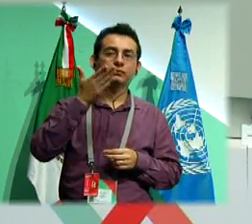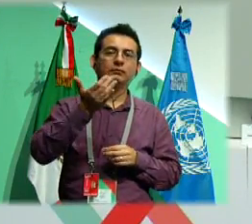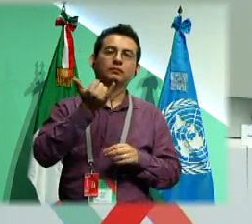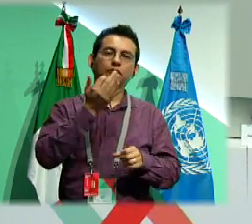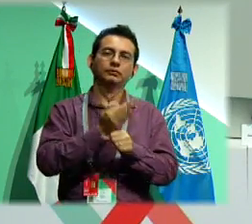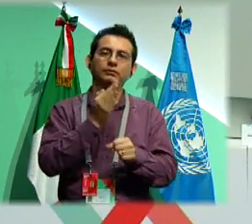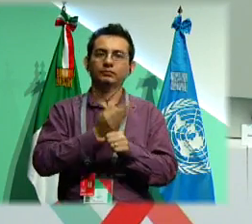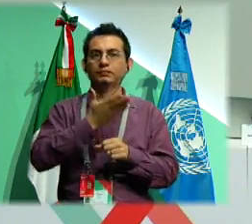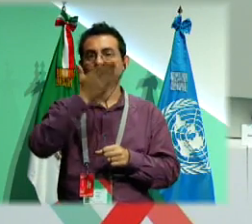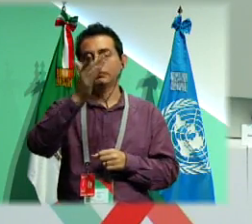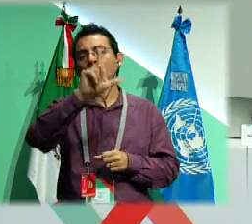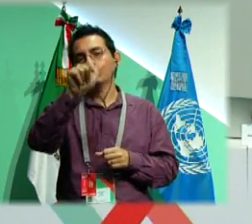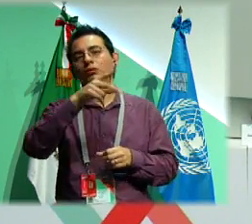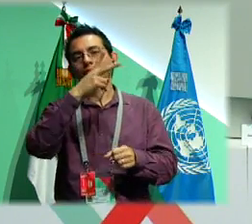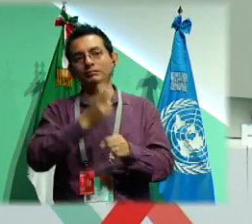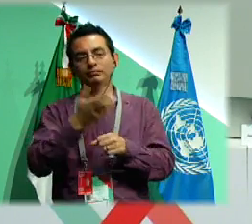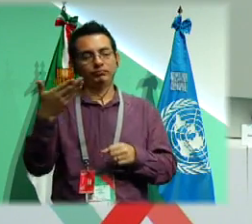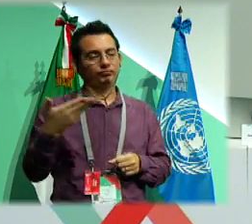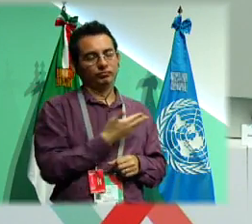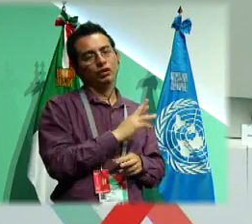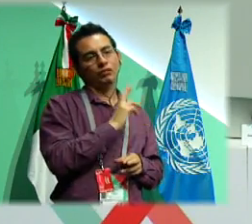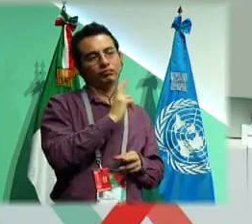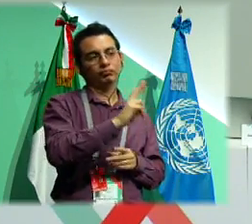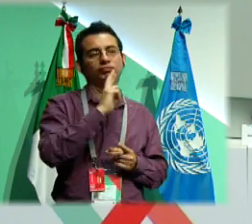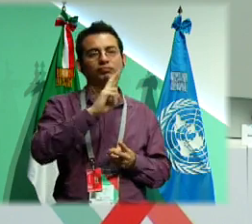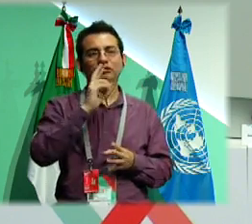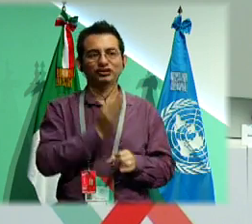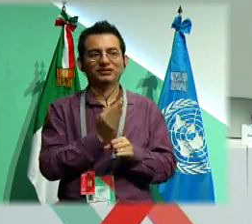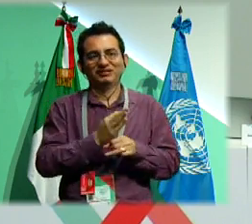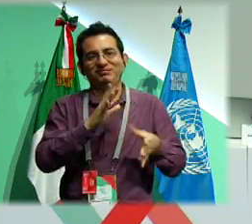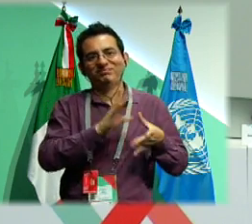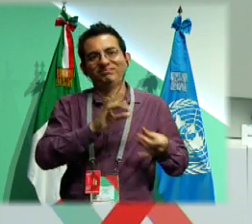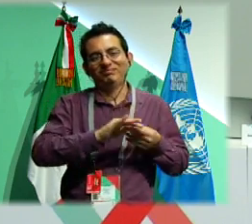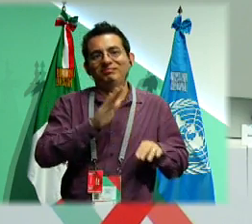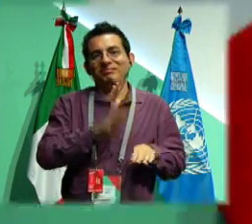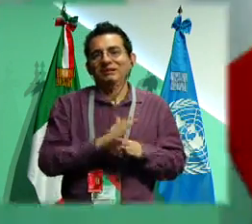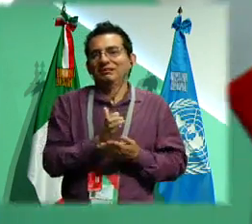Et ensuite, Juan Antonio veut prendre le micro.